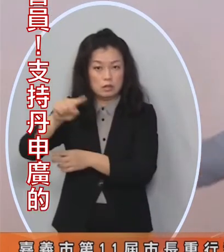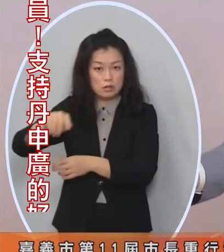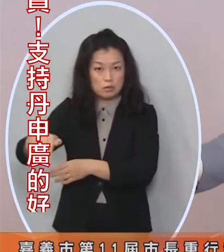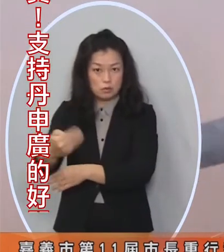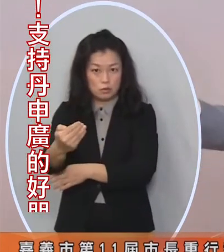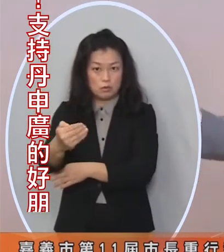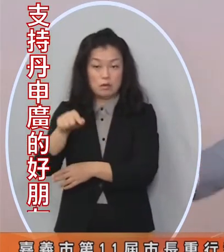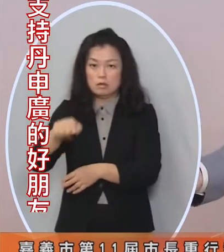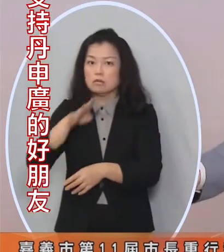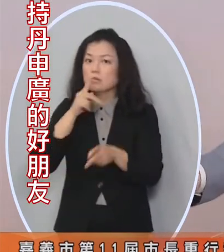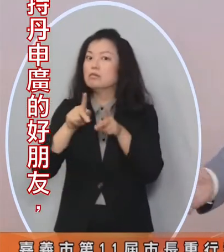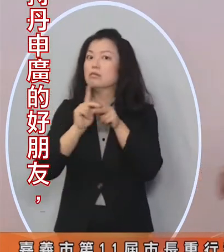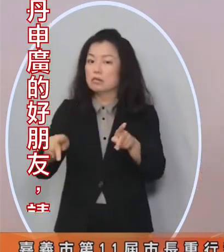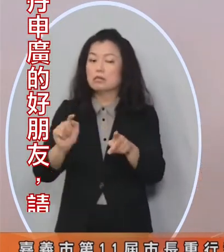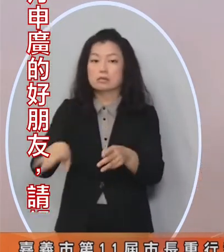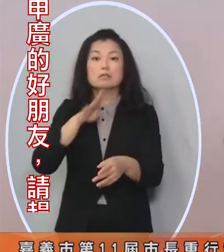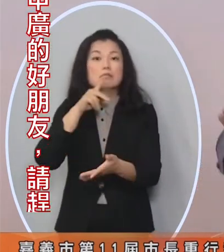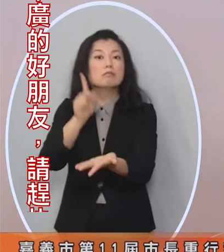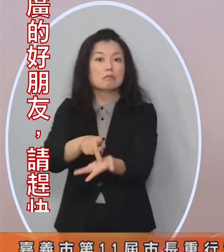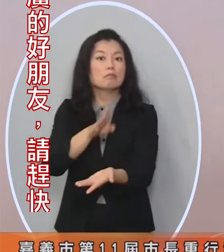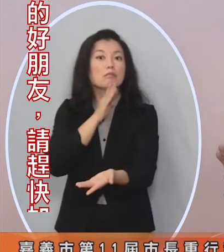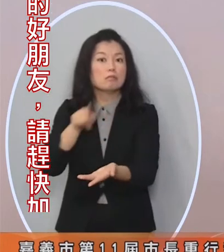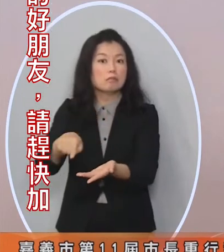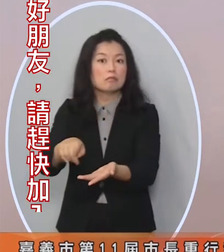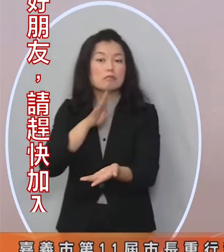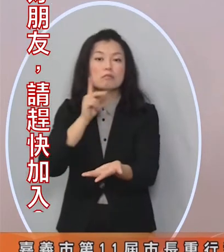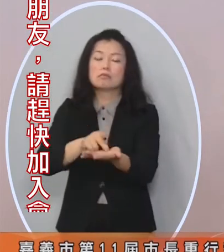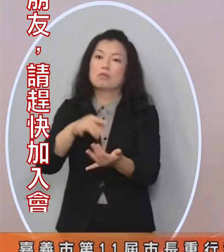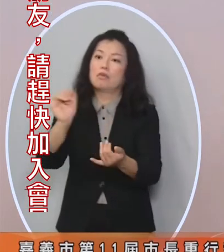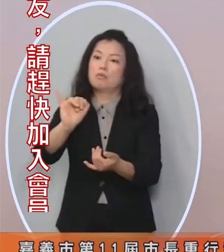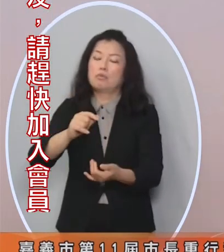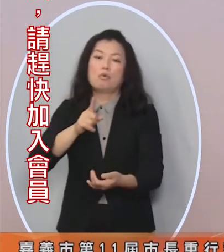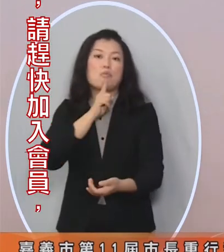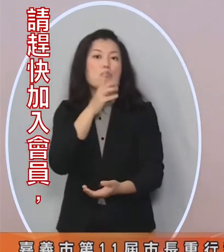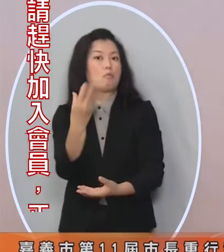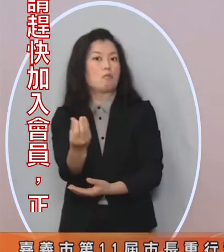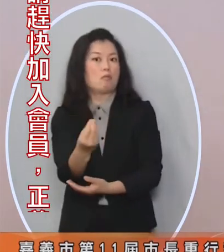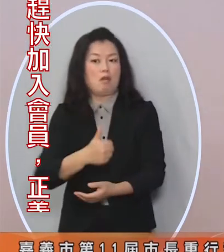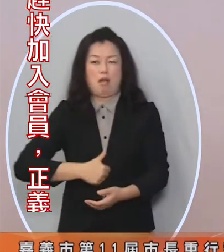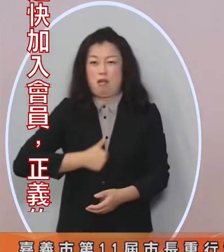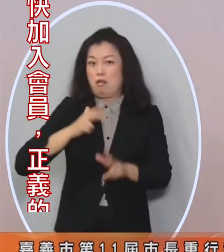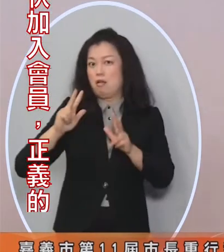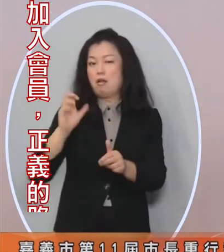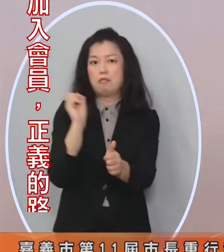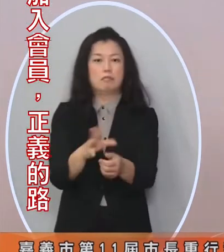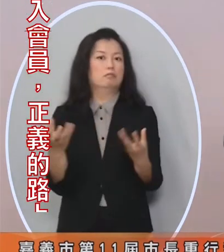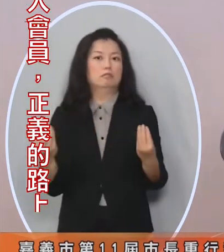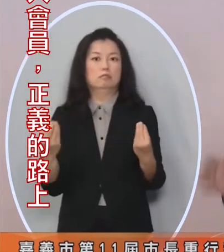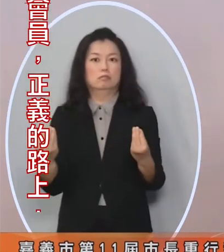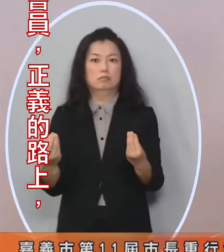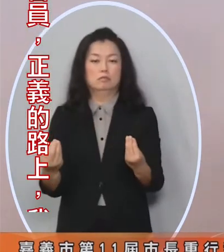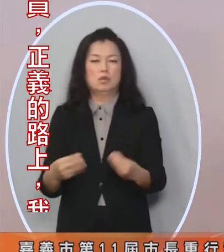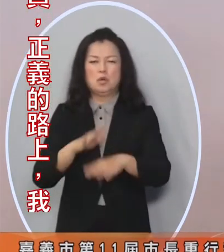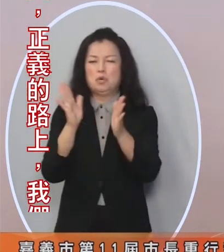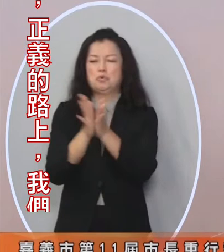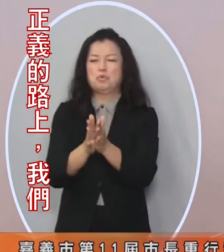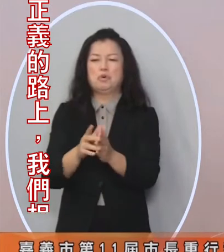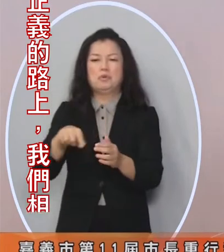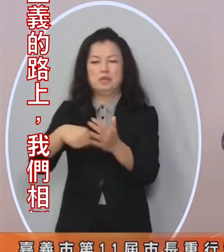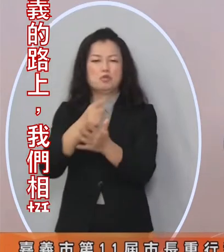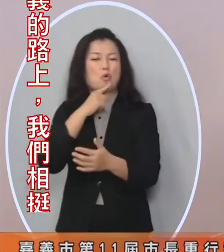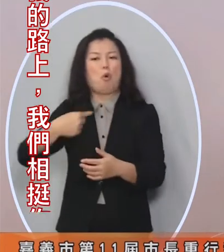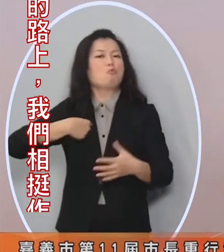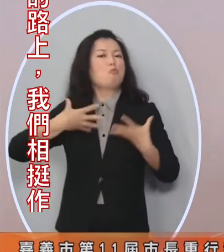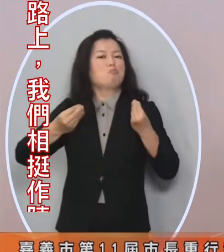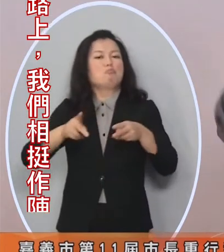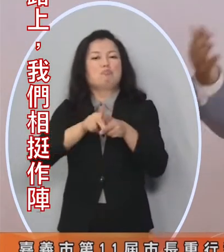以他是有举债，不是没有举债，但是这个他都没有讲，他也没有告诉大家事实，所有的事情都在讲说我没有举